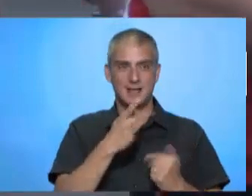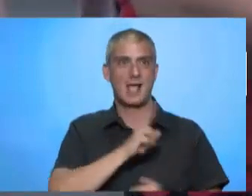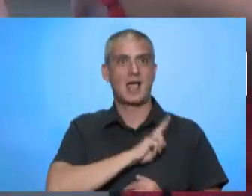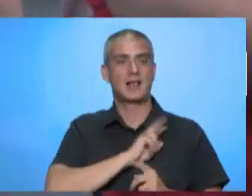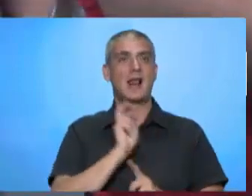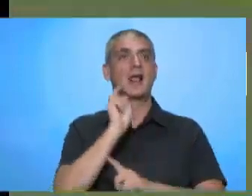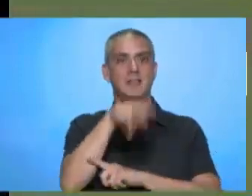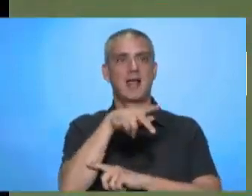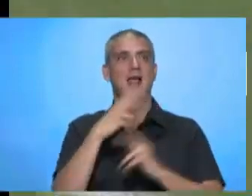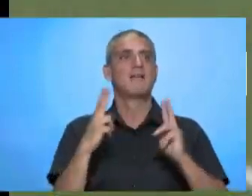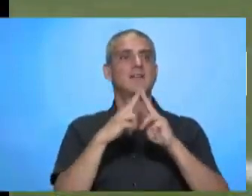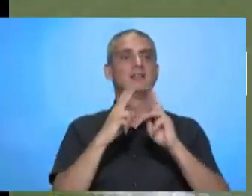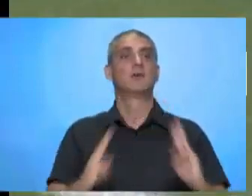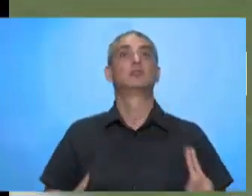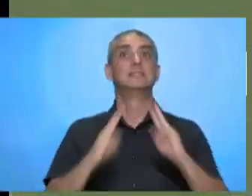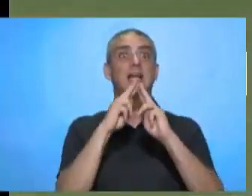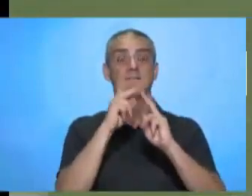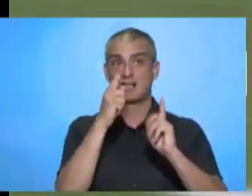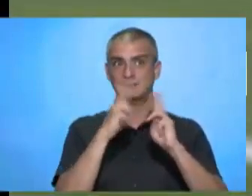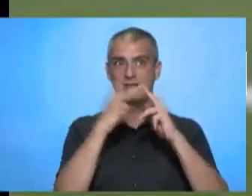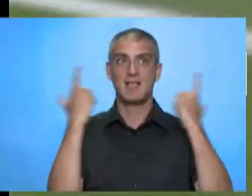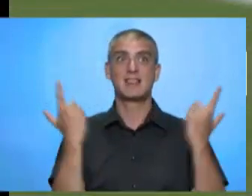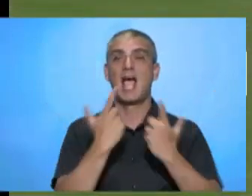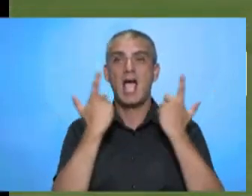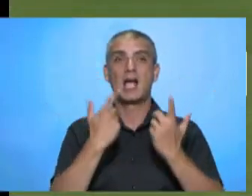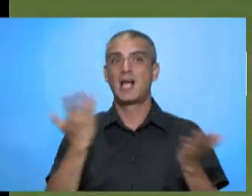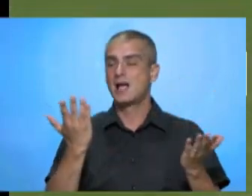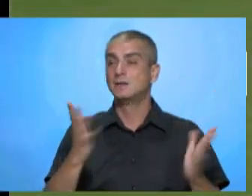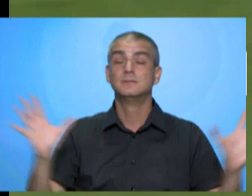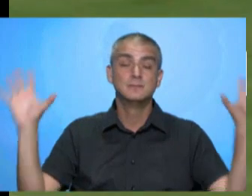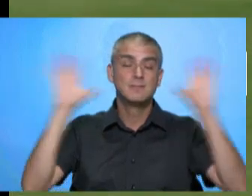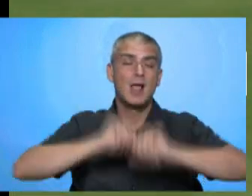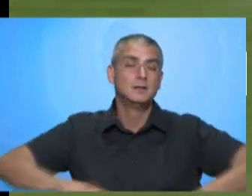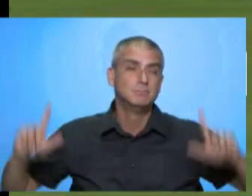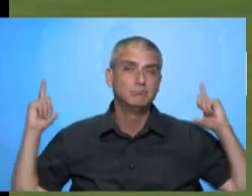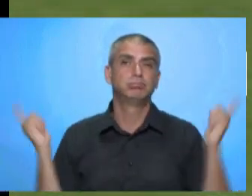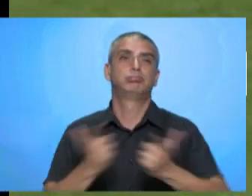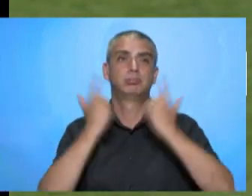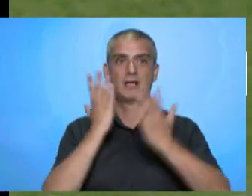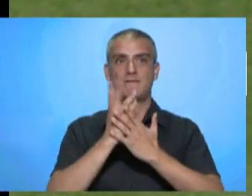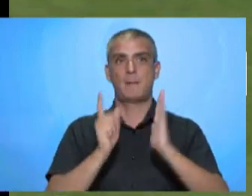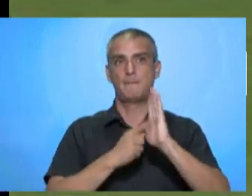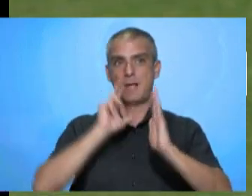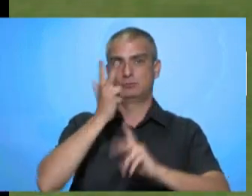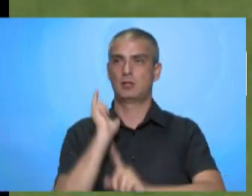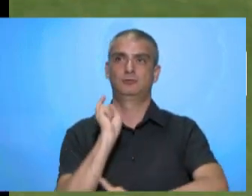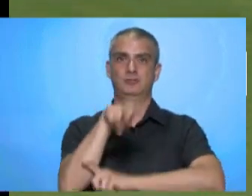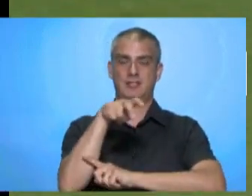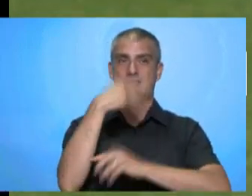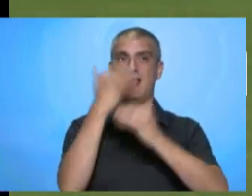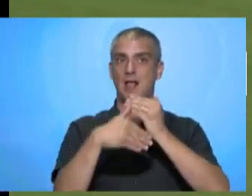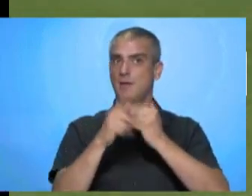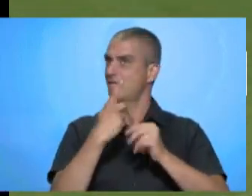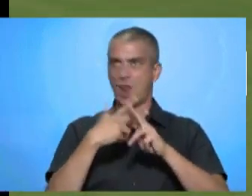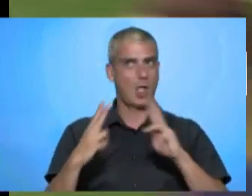לגמר ותפגוש את צרפת, צרפת שחגגה כל הלילה הזה את ההפלה השלישית שלה לגמר. ולא